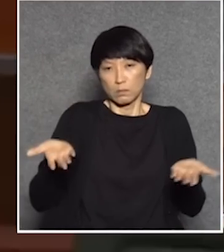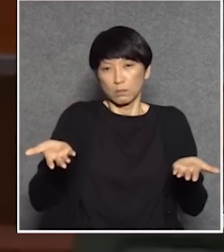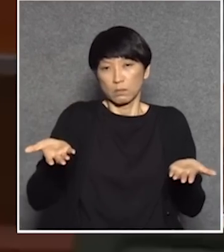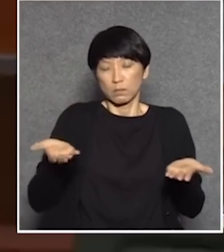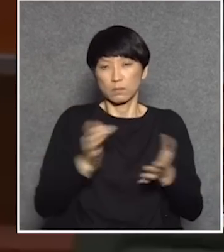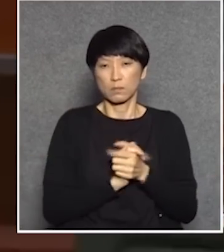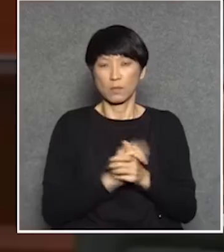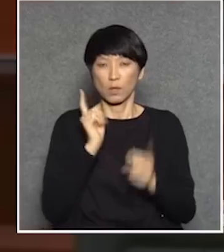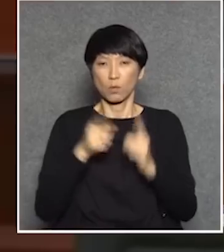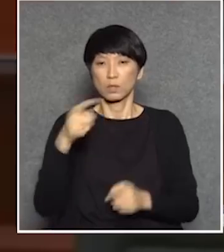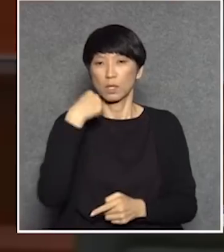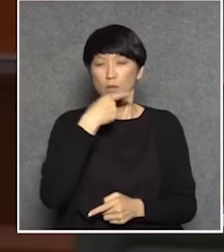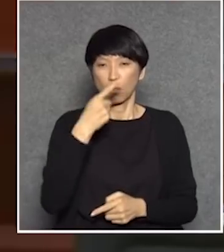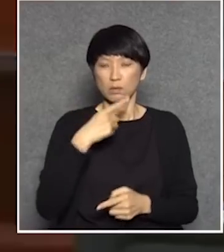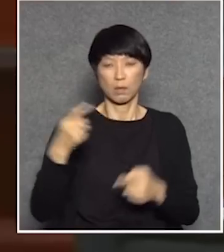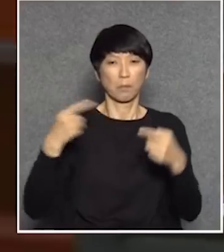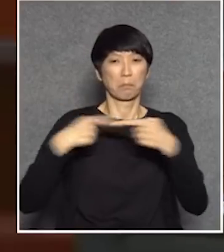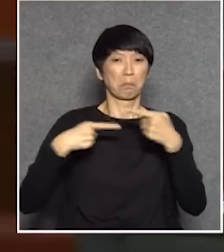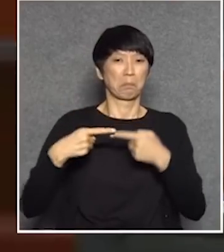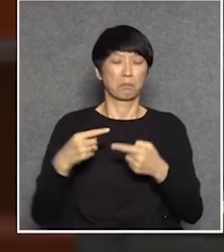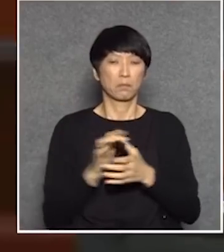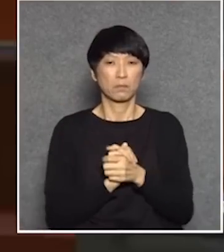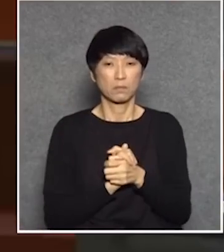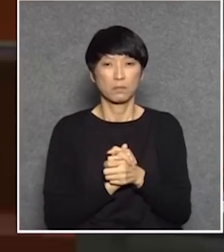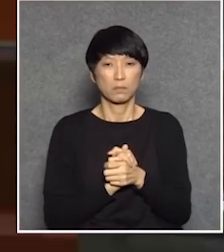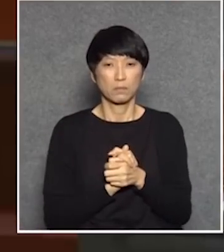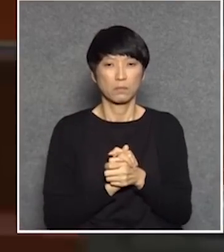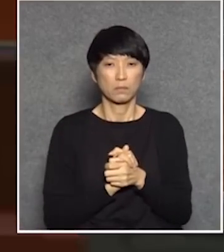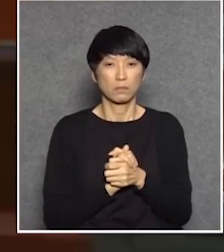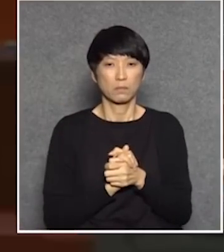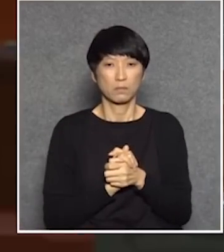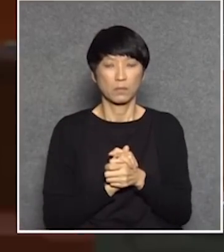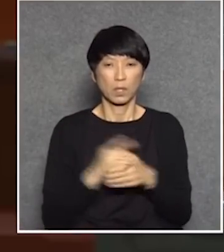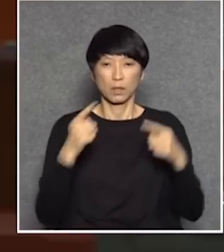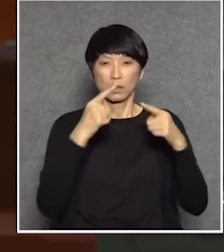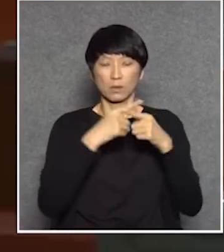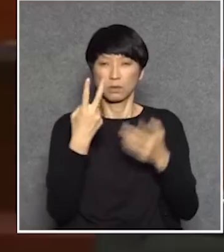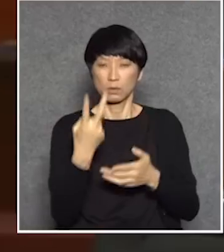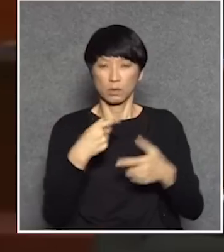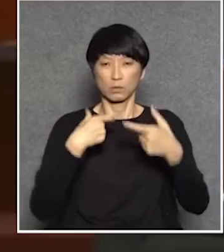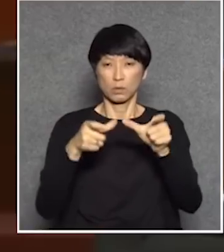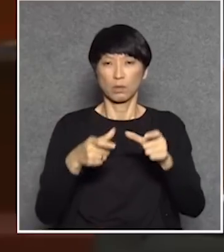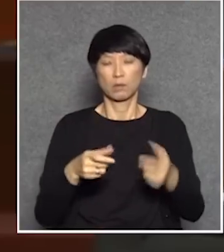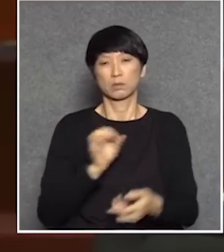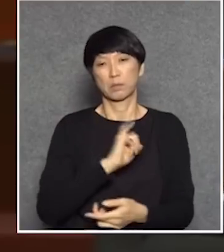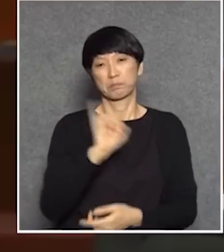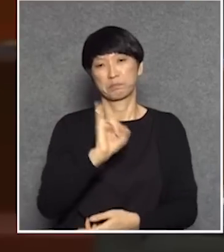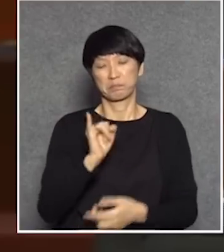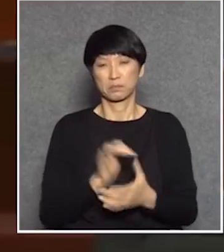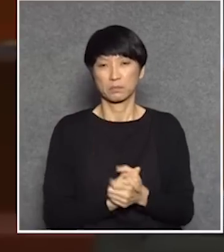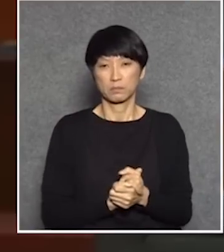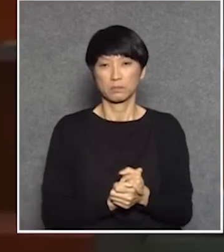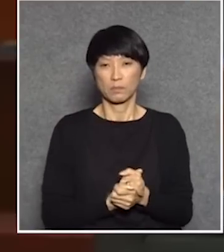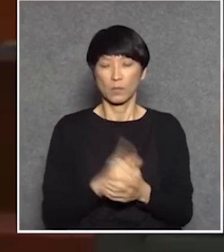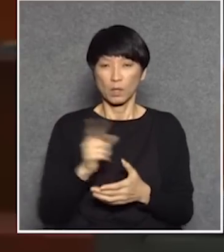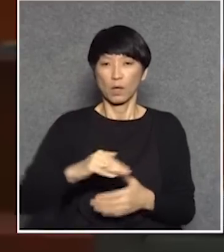者你讲嗰啲唔啱听，系咪？即系呢两个人咧，点值话俾份人工佢咧？你话俾我听，系咪？虽然唔系好